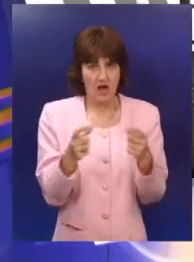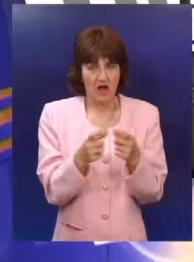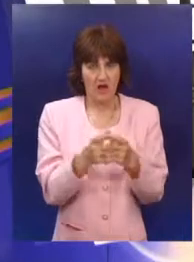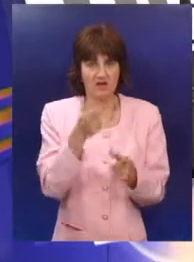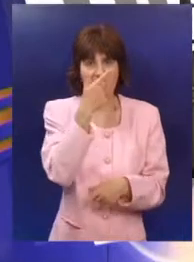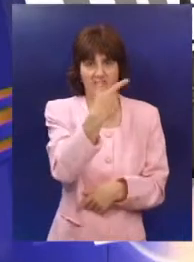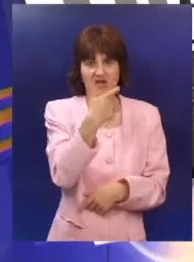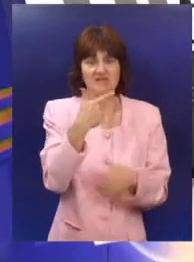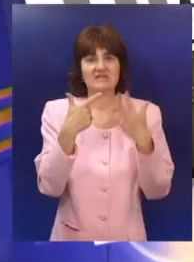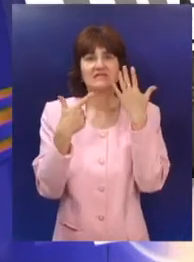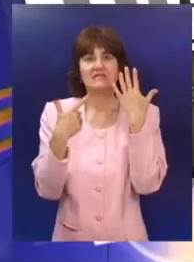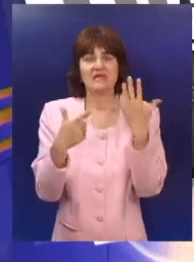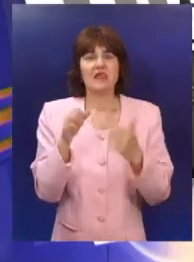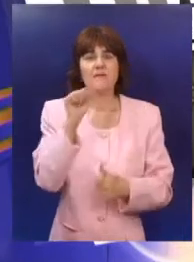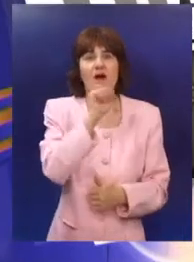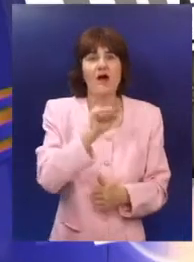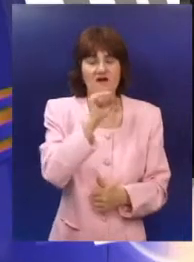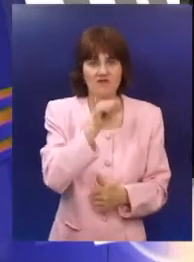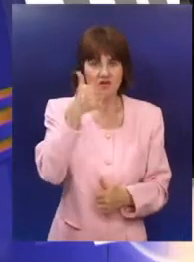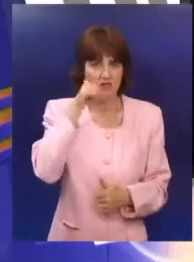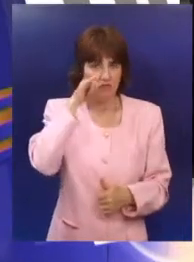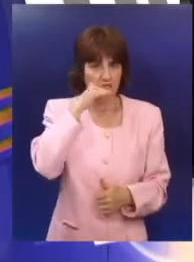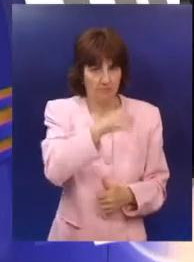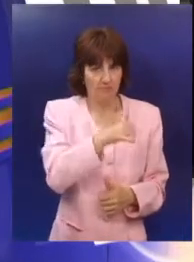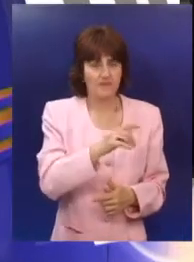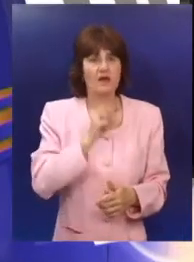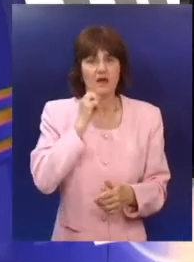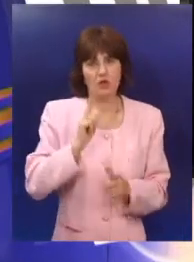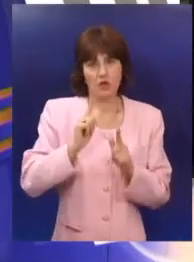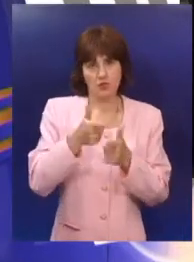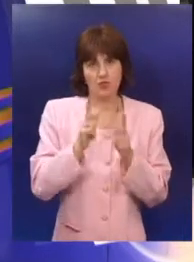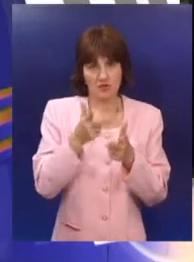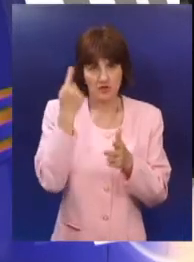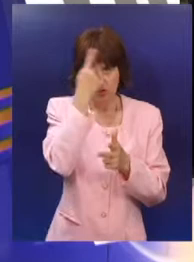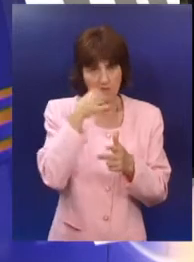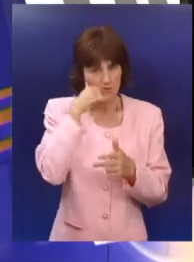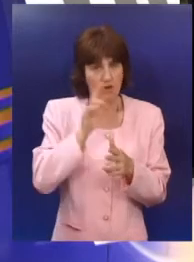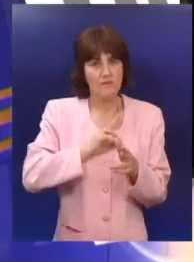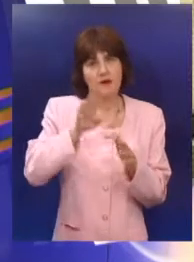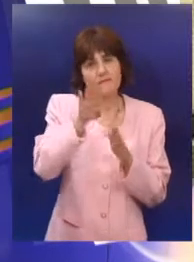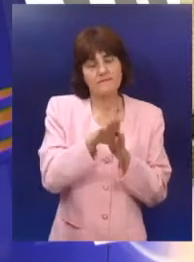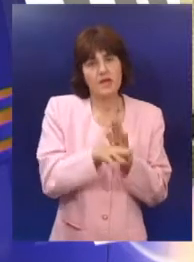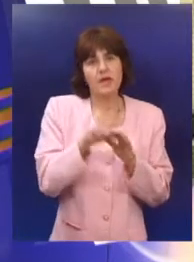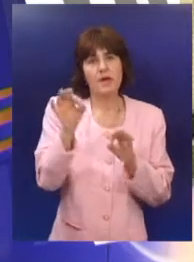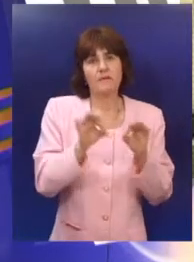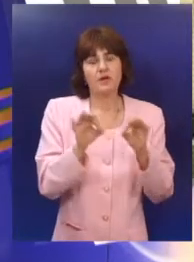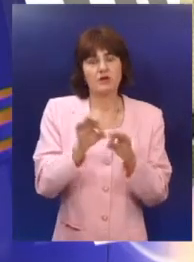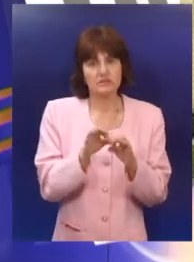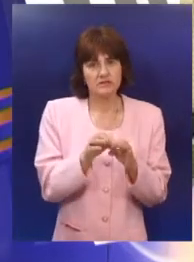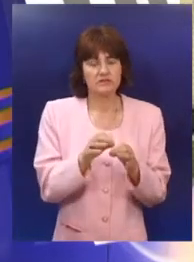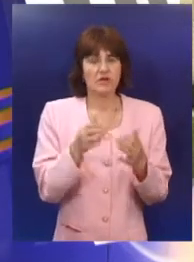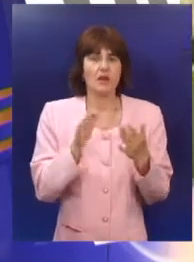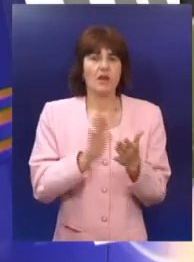košta 27 evra, a ako putuje više putnika, svaki sledeći ima 20% popusta. Kušet kola koštaju od